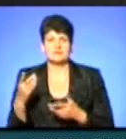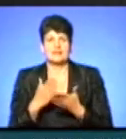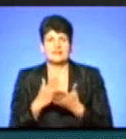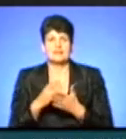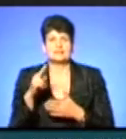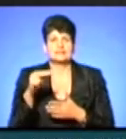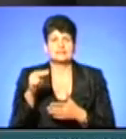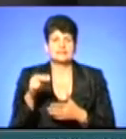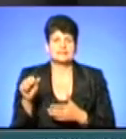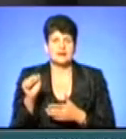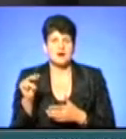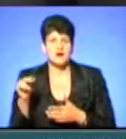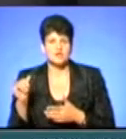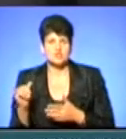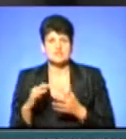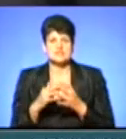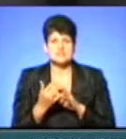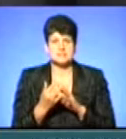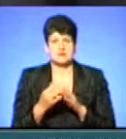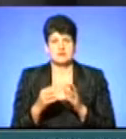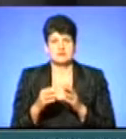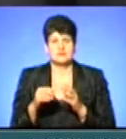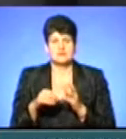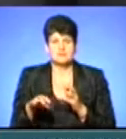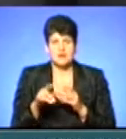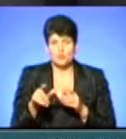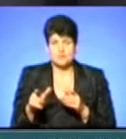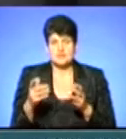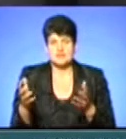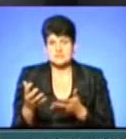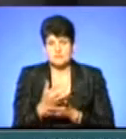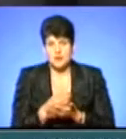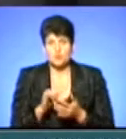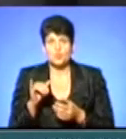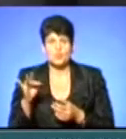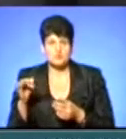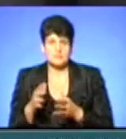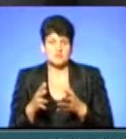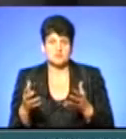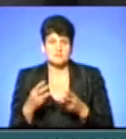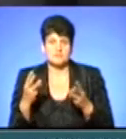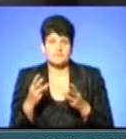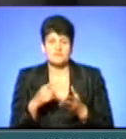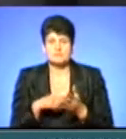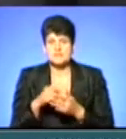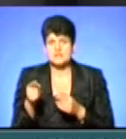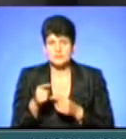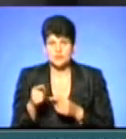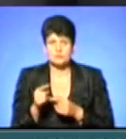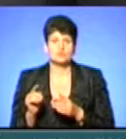там, де є землі сільськогосподарського призначення, там, де люди позбирали урожай, там воно більше. По місту Тернополю відноситься